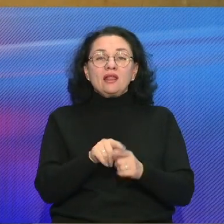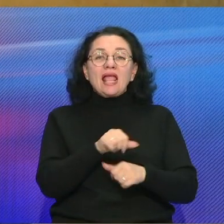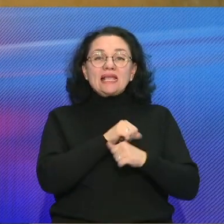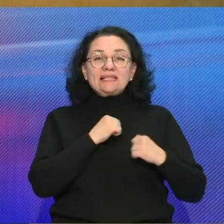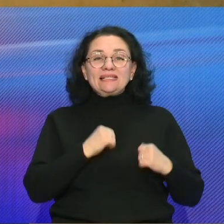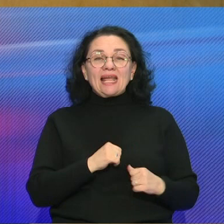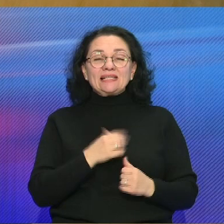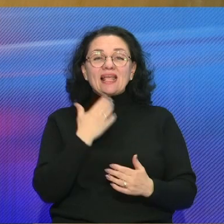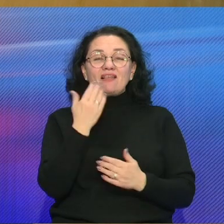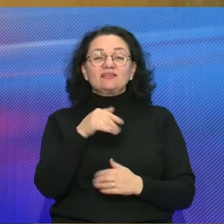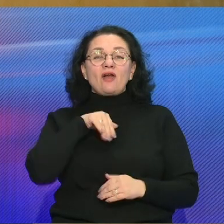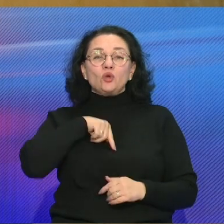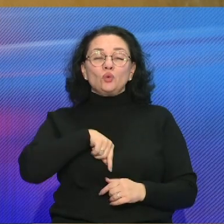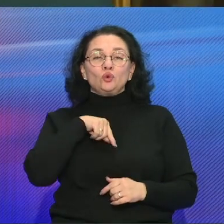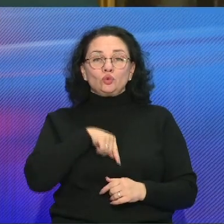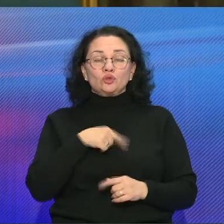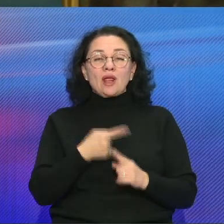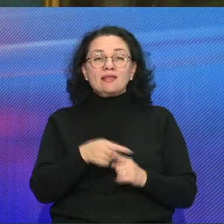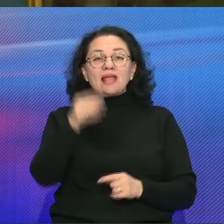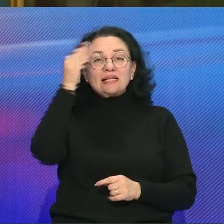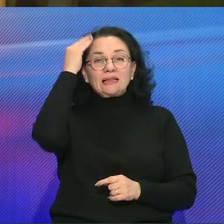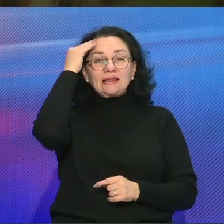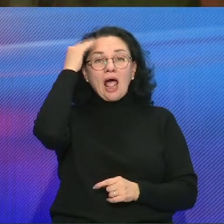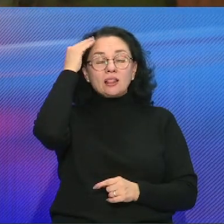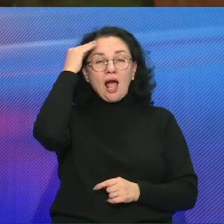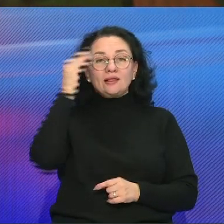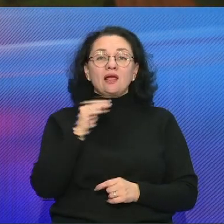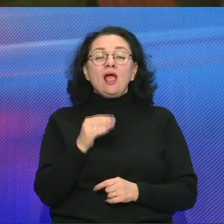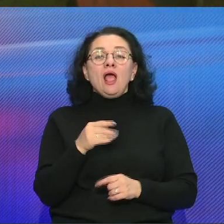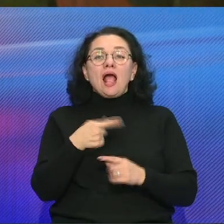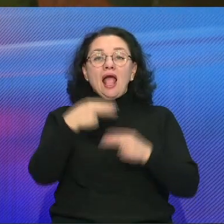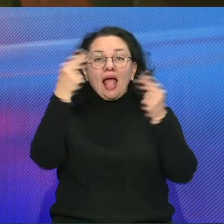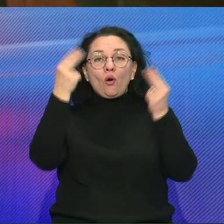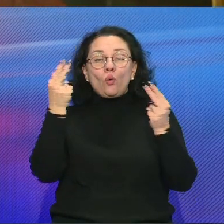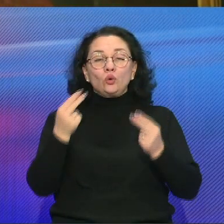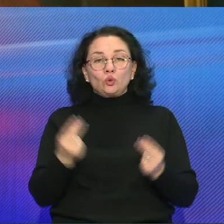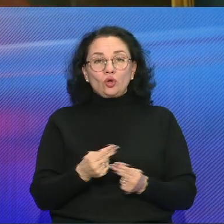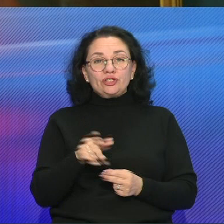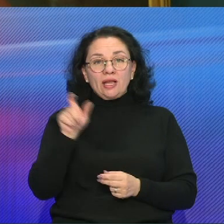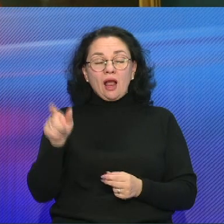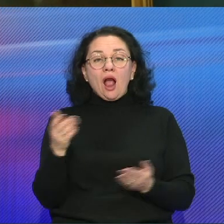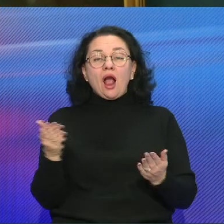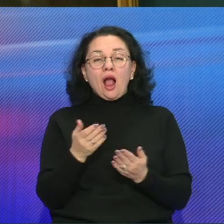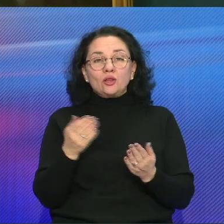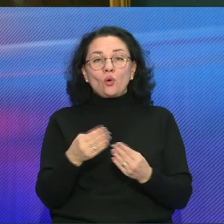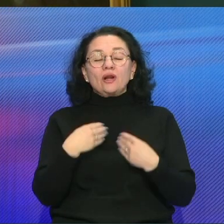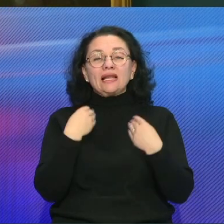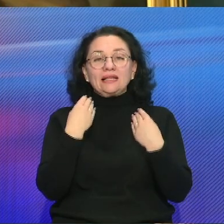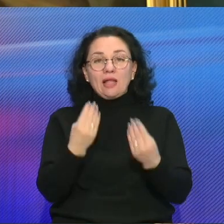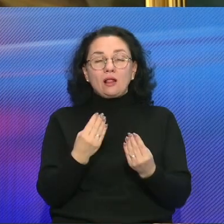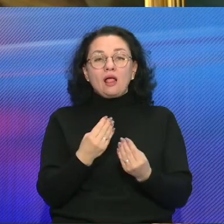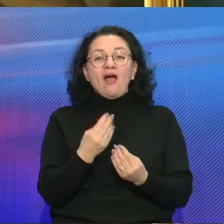душу. Именовито у гэтым талент автора кожного твора и талент мастака-реставратора, який дал пошкодженным часам образам другое